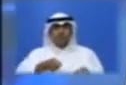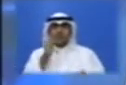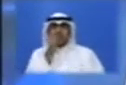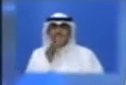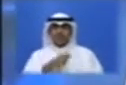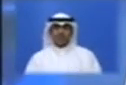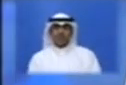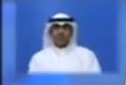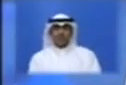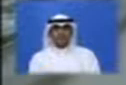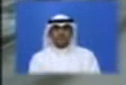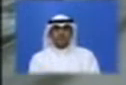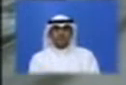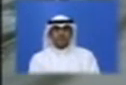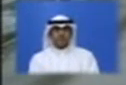الكويت.